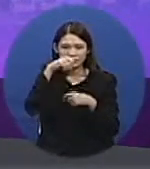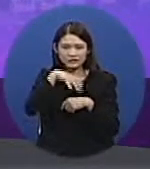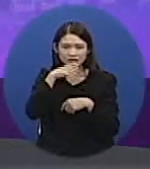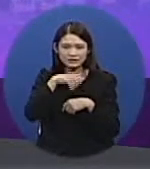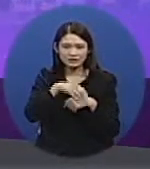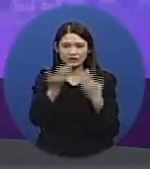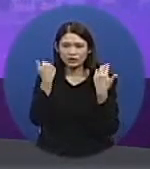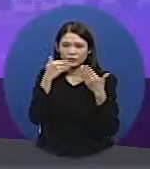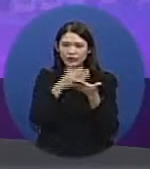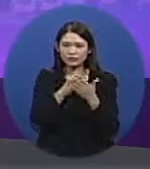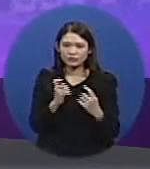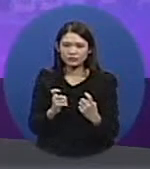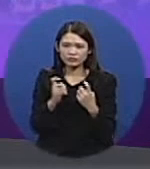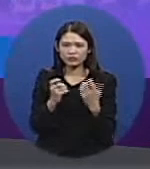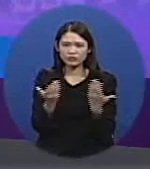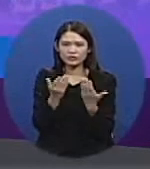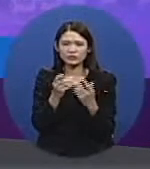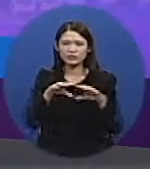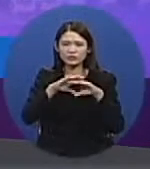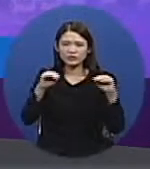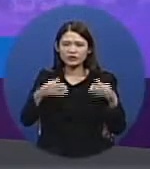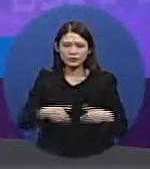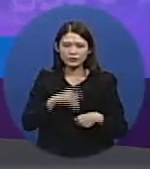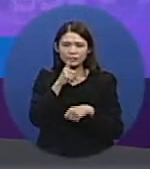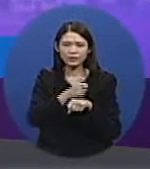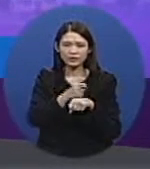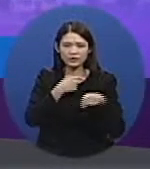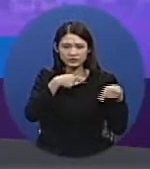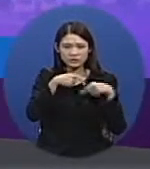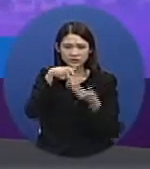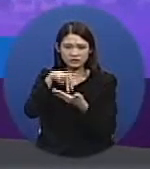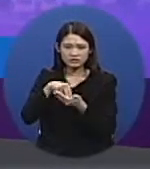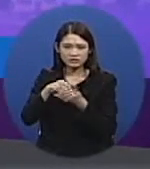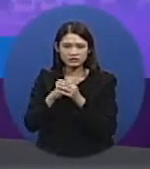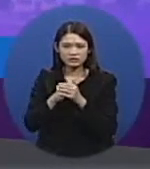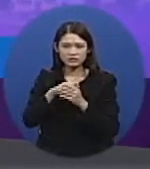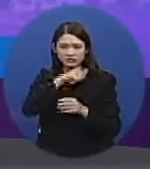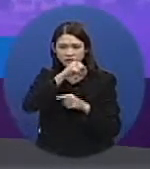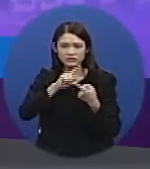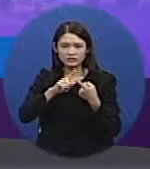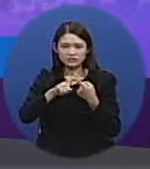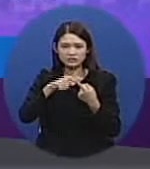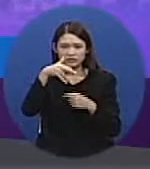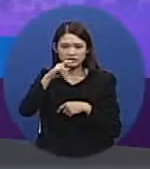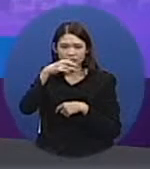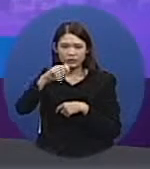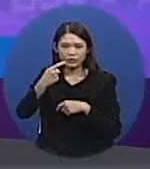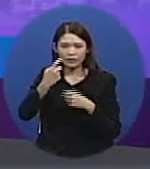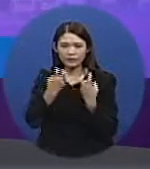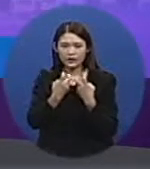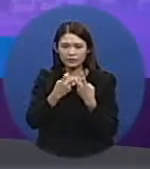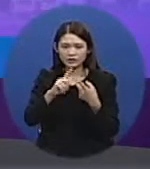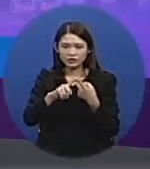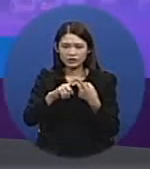할 때라는 생각이 듭니다. 정치권은 정치권대로 복지 예산 확대를 내걸 때에는 재원 조달 방법을 병행해서